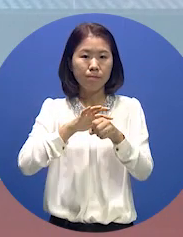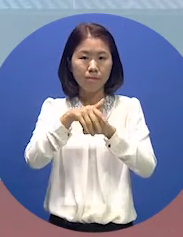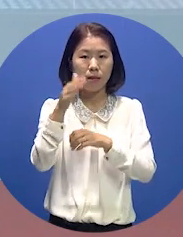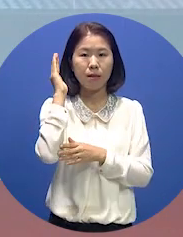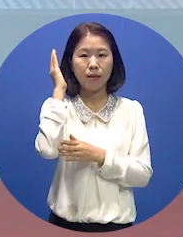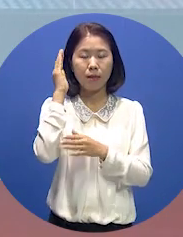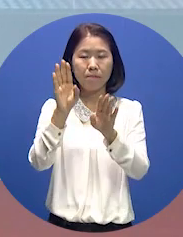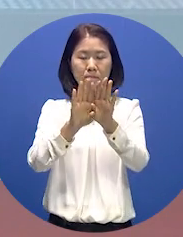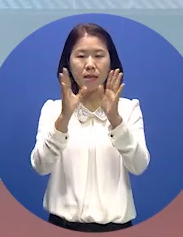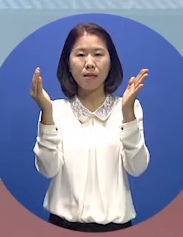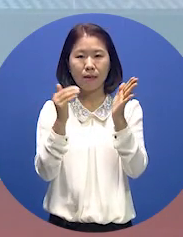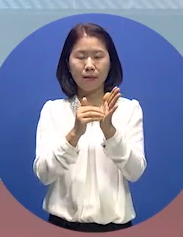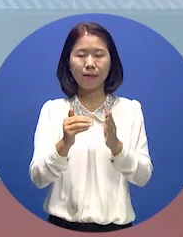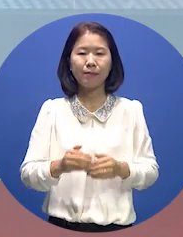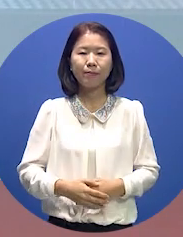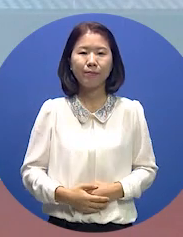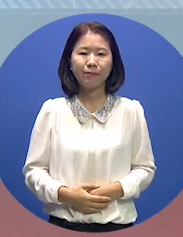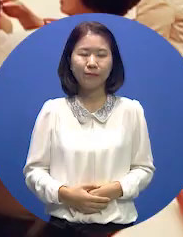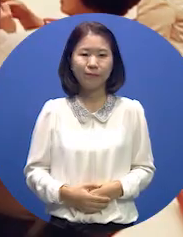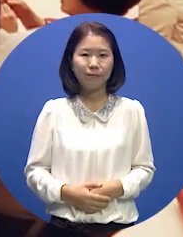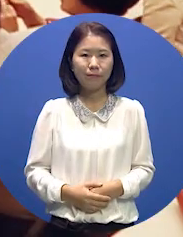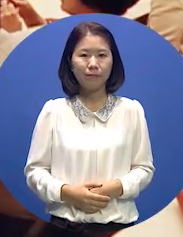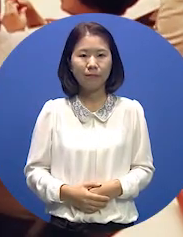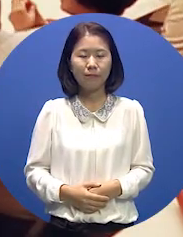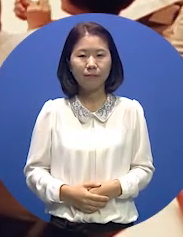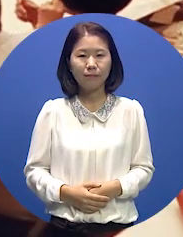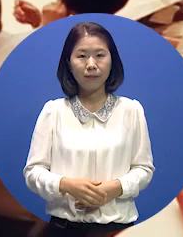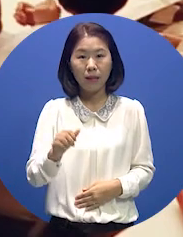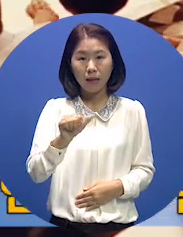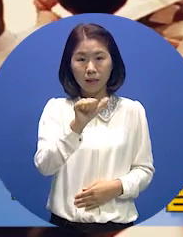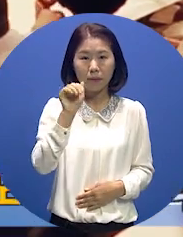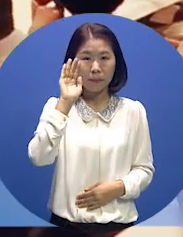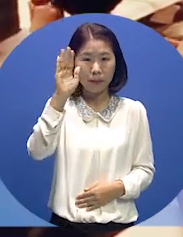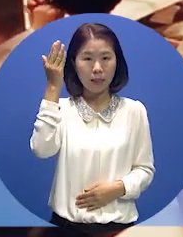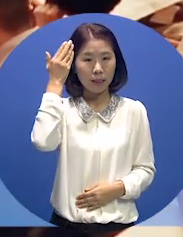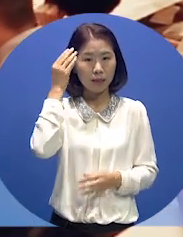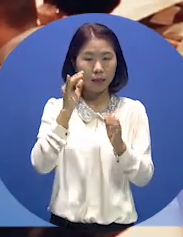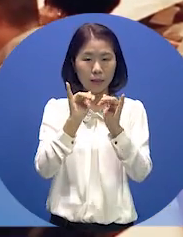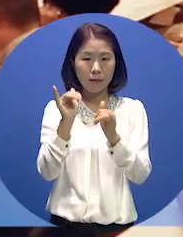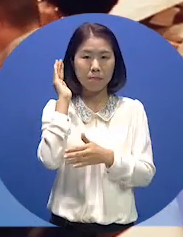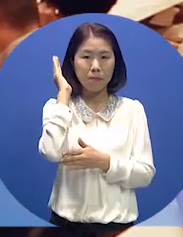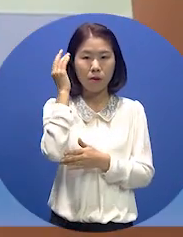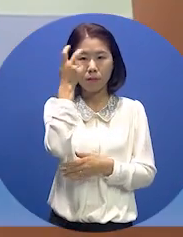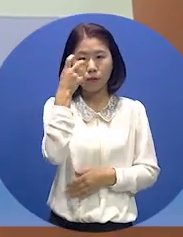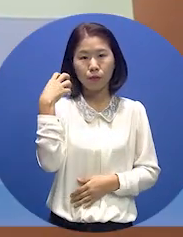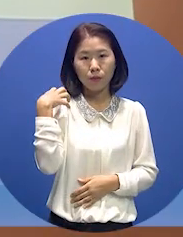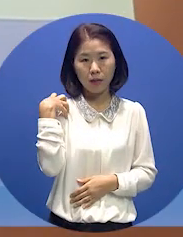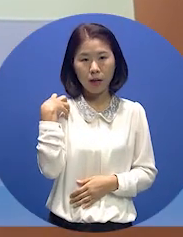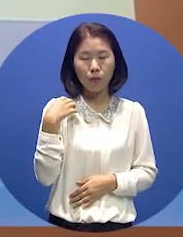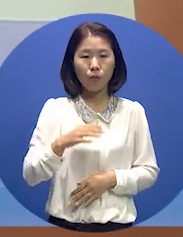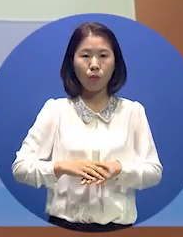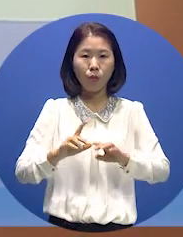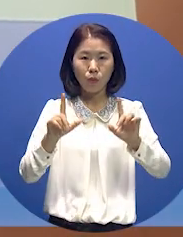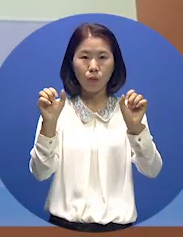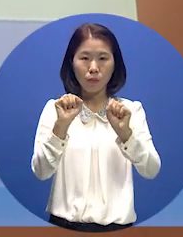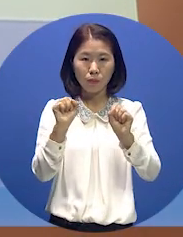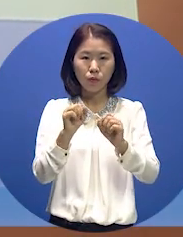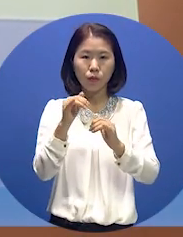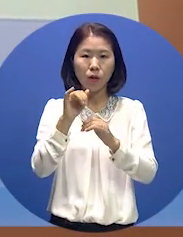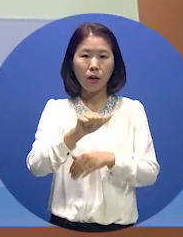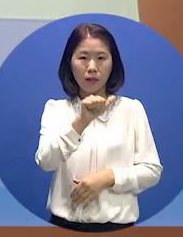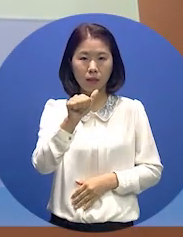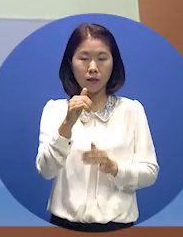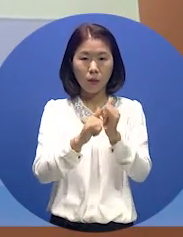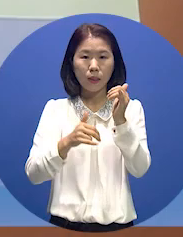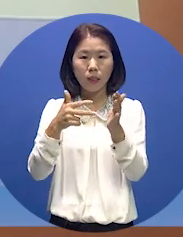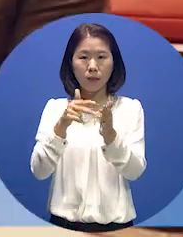학술 포럼이 개최됐습니다. 아시아 미래 지식인 포럼이 주관하고 동북아 역사 재단이